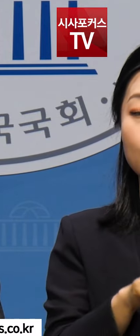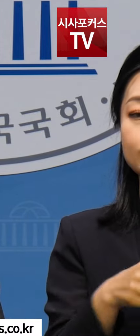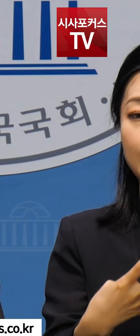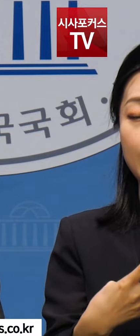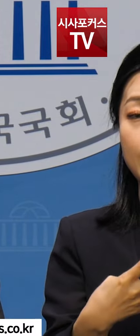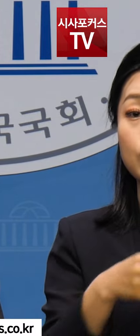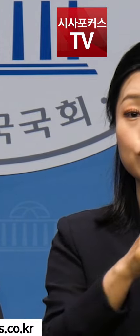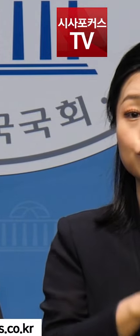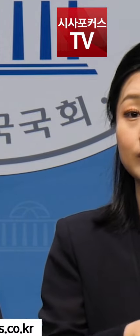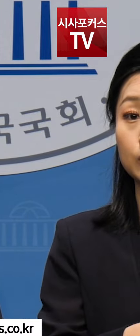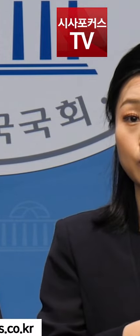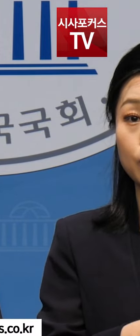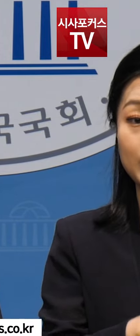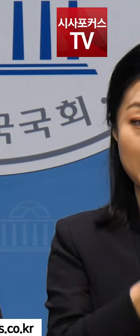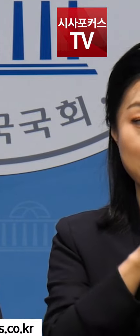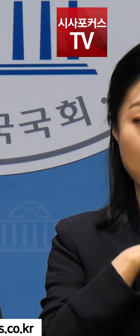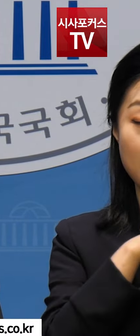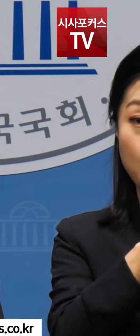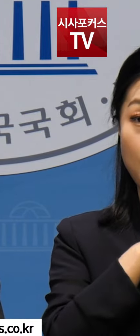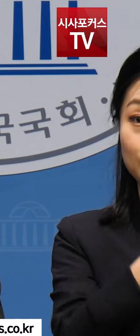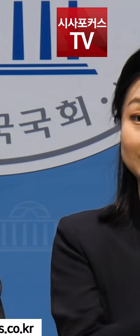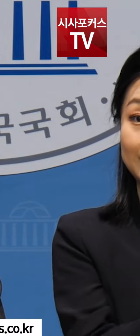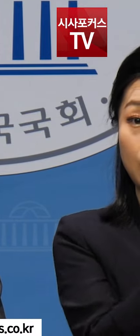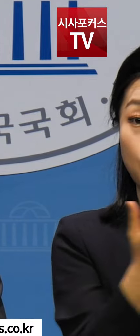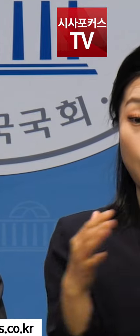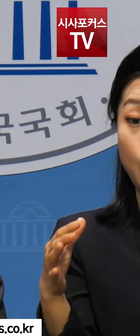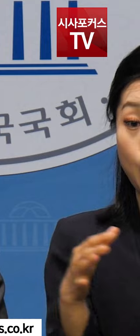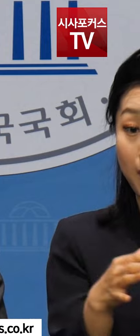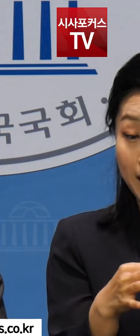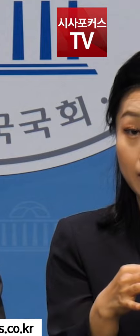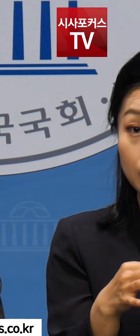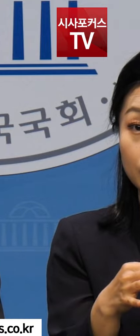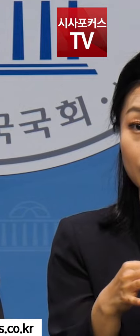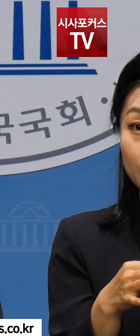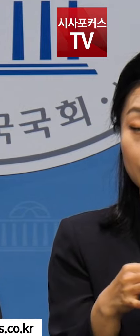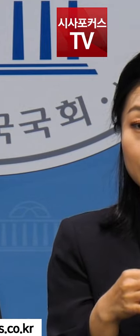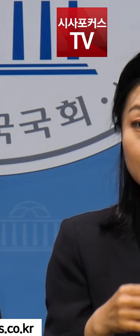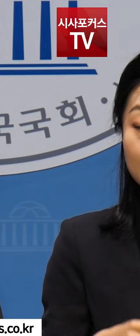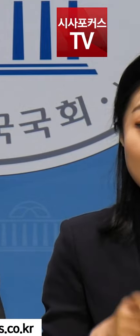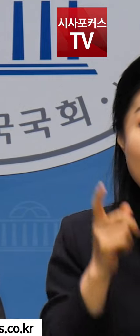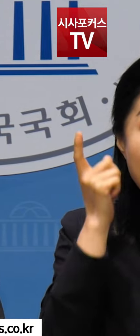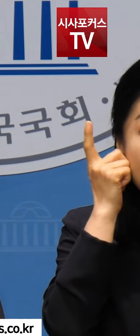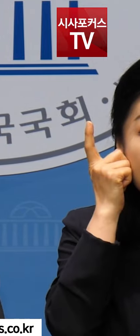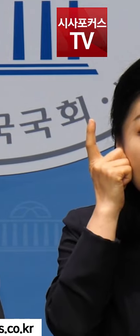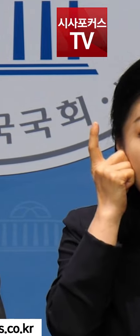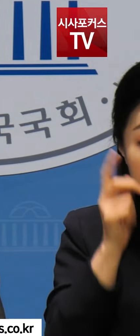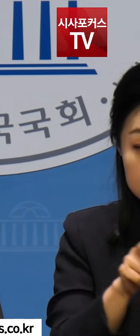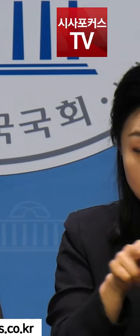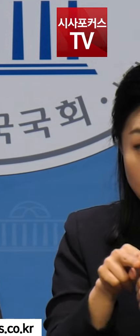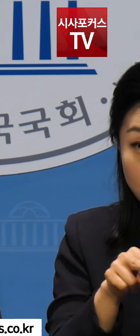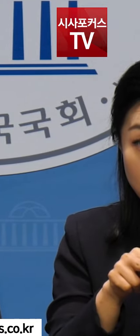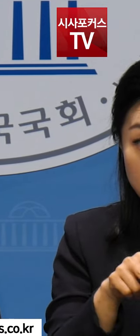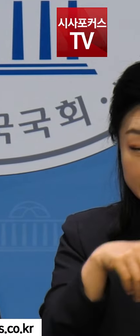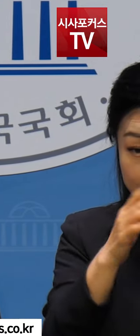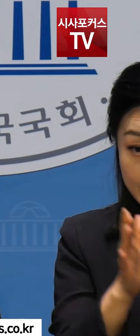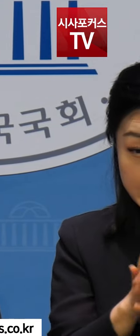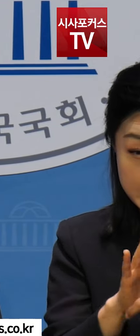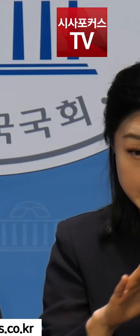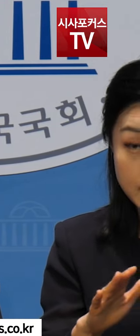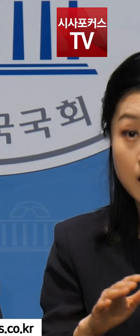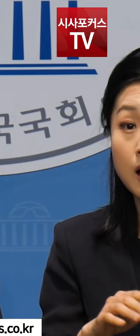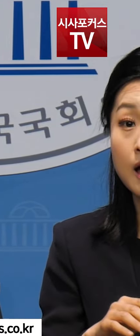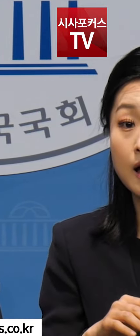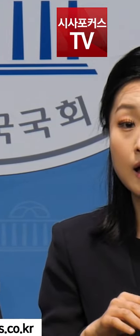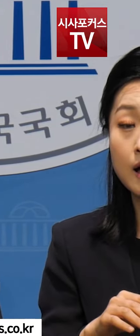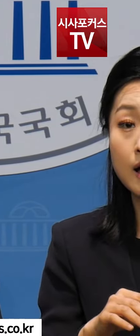1월 4일 날 윤석열 대통령의 명예훼손 사건과 관련해서도 한 달 이내에 그 전기통신사업법에 의해서 통지를 해야